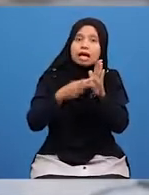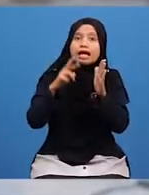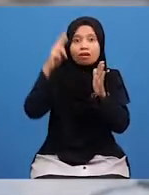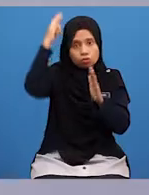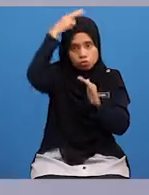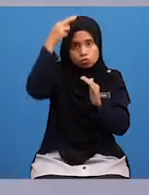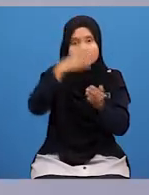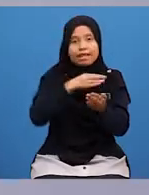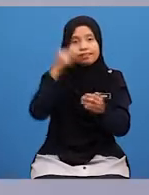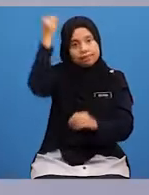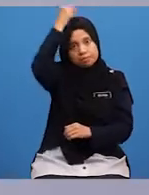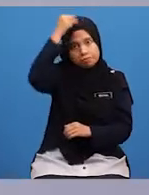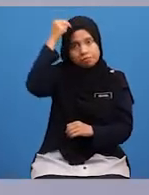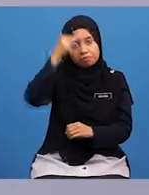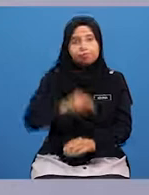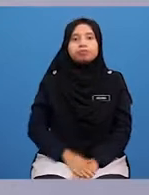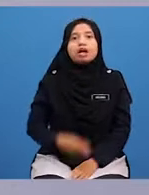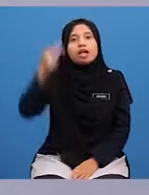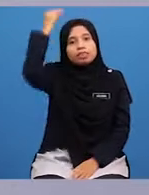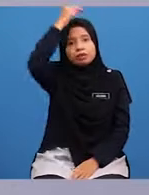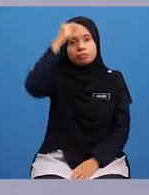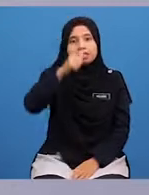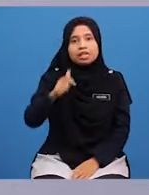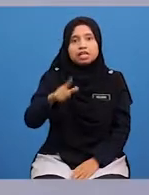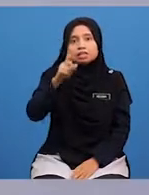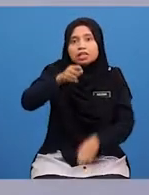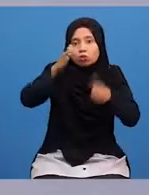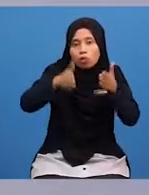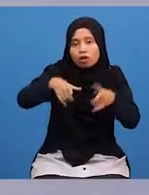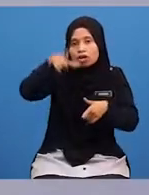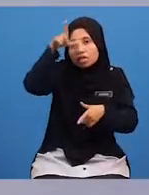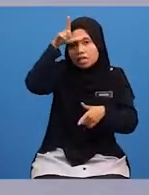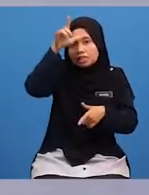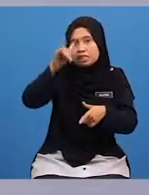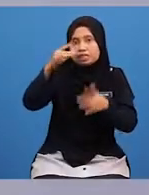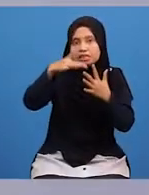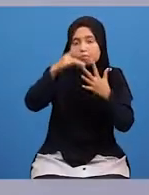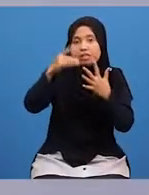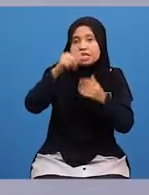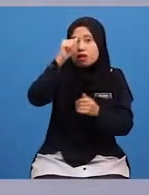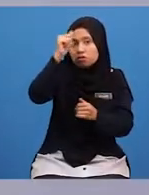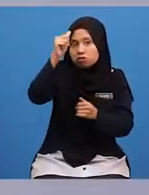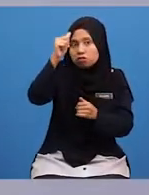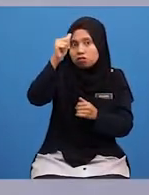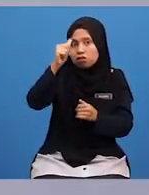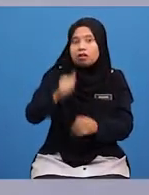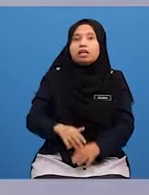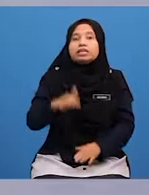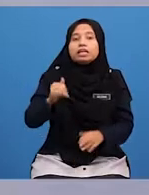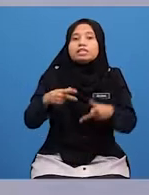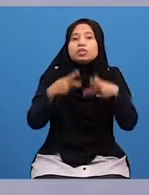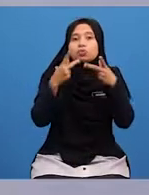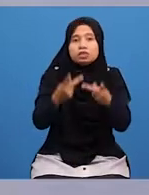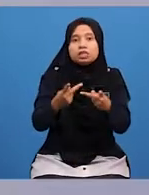yang dimaksudkan dengan Rasul? Nabi ialah seorang lelaki yang dipilih oleh Allah SWT